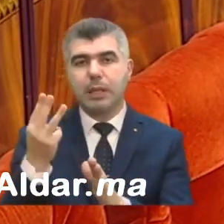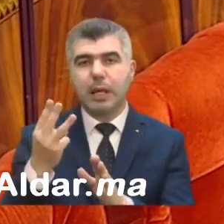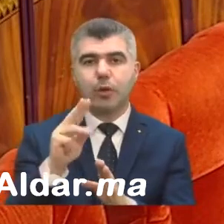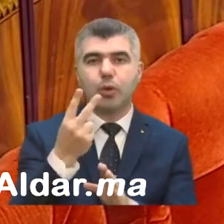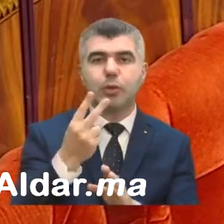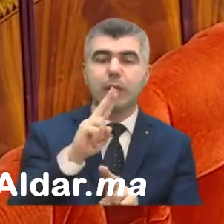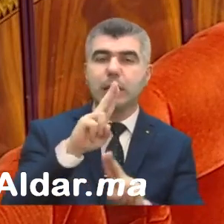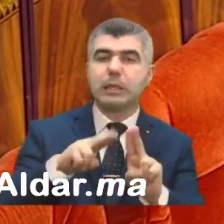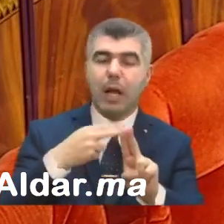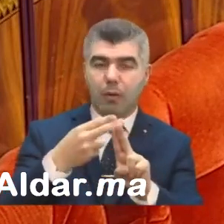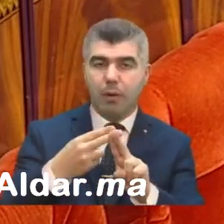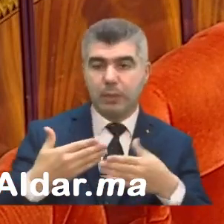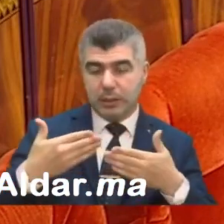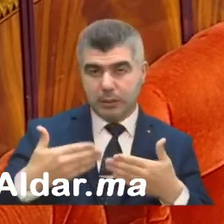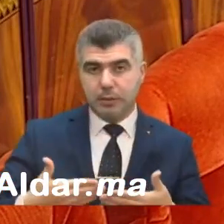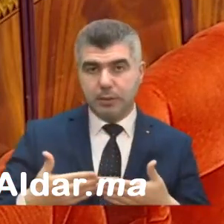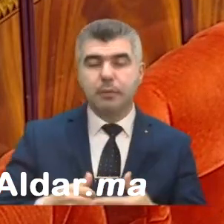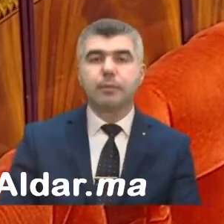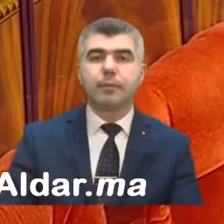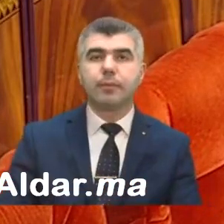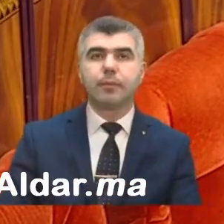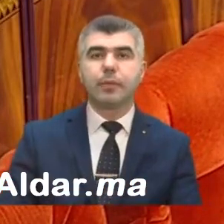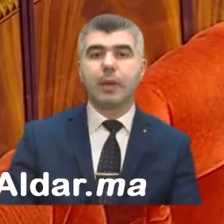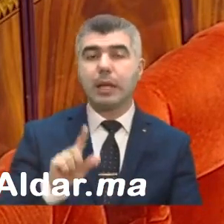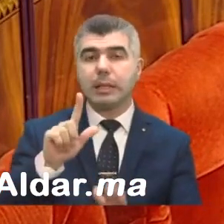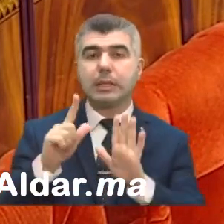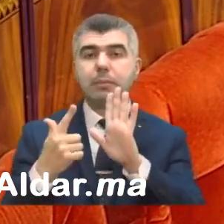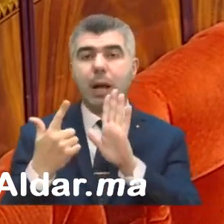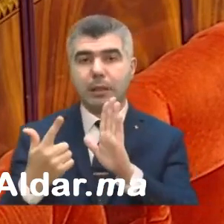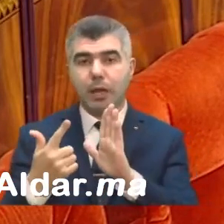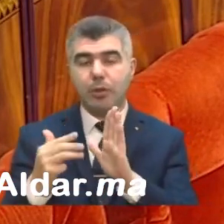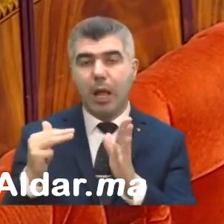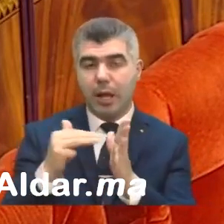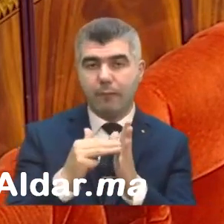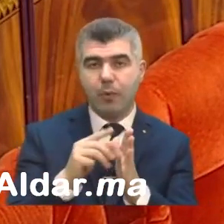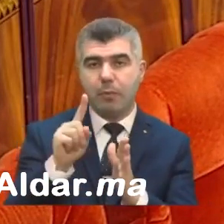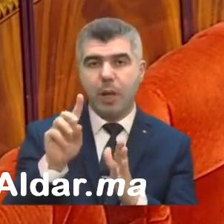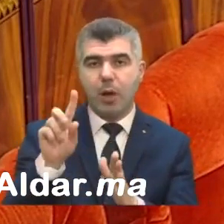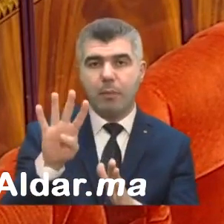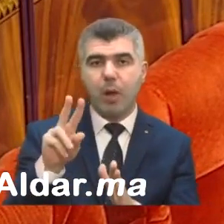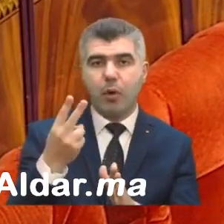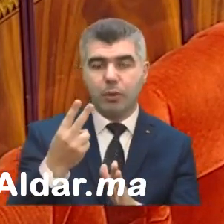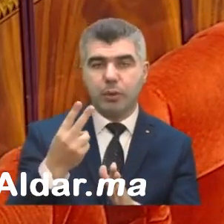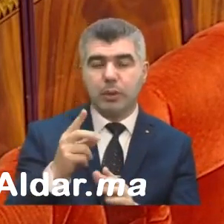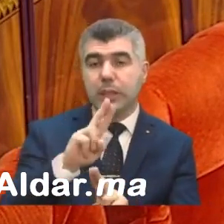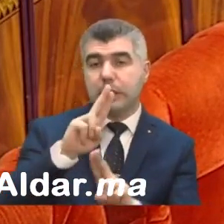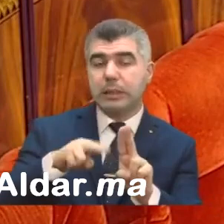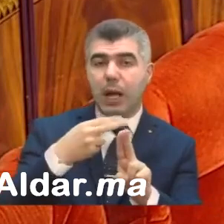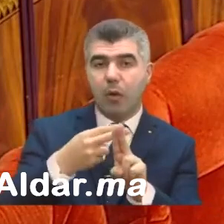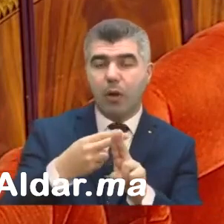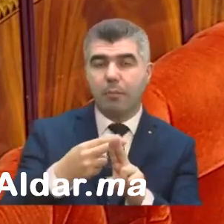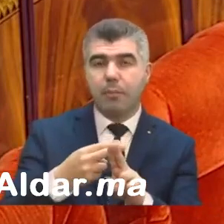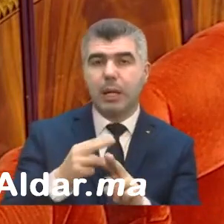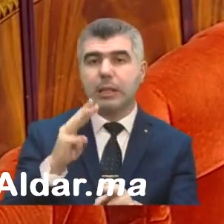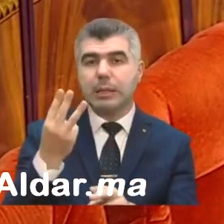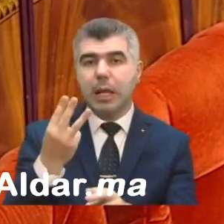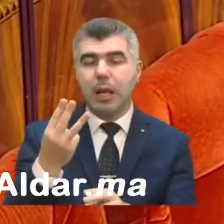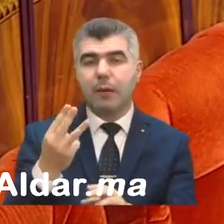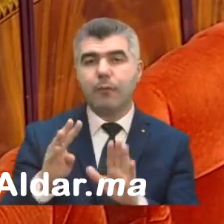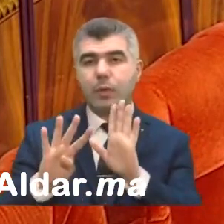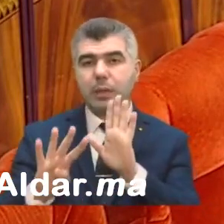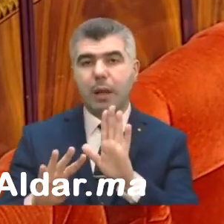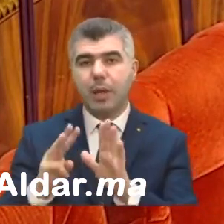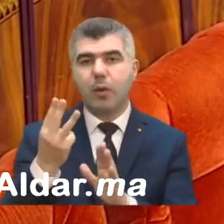2523. هذه الولاية مرة أخرى تلقات 17124 سؤالا، وأجابت على